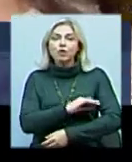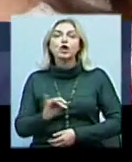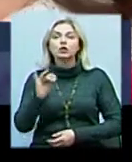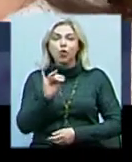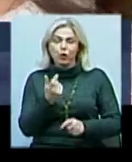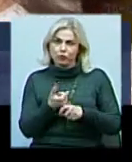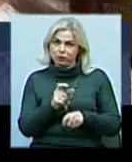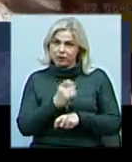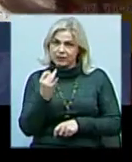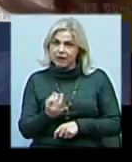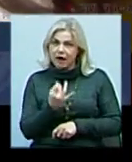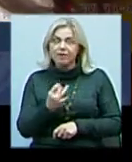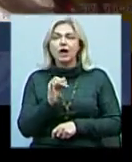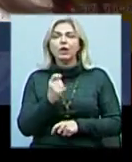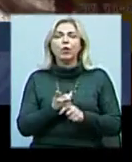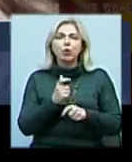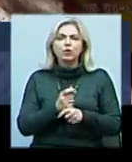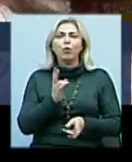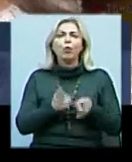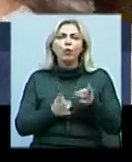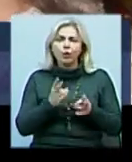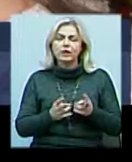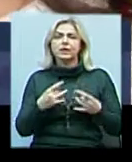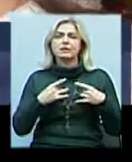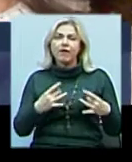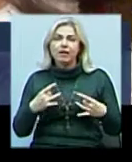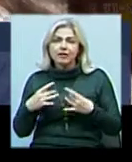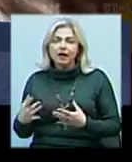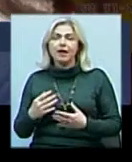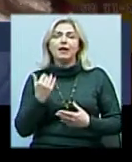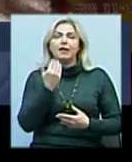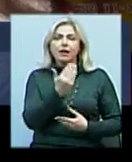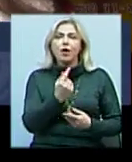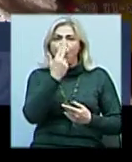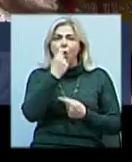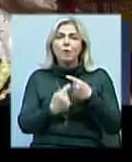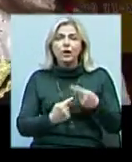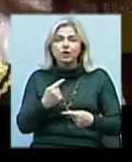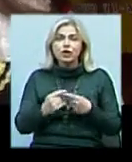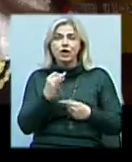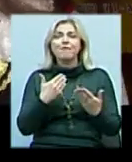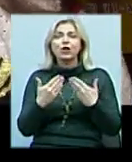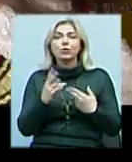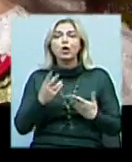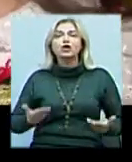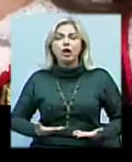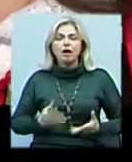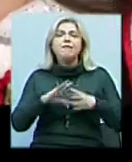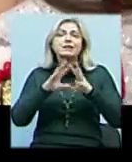цікава, дуже цікава кухня, свята, їх обичаї та відношення до життя